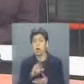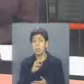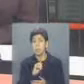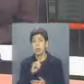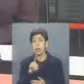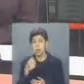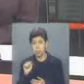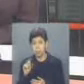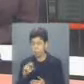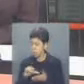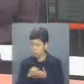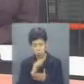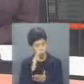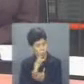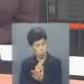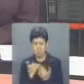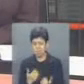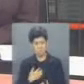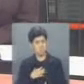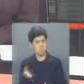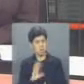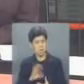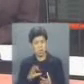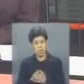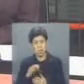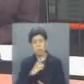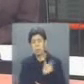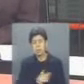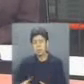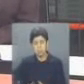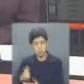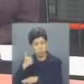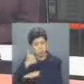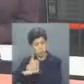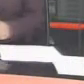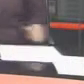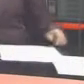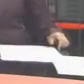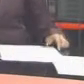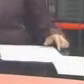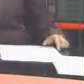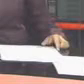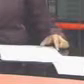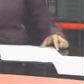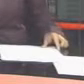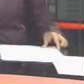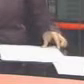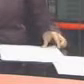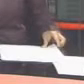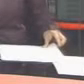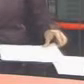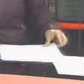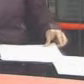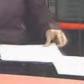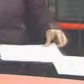ามาตรา112นะคะเพราะไม่ต้องการดึงสถาบันลงมาอยู่ท่ามกลางความขัดแย้งค่ะมาในวันนี้ก็มีเสียงสนับสนุนแล้วก็เห็นด้วยจ